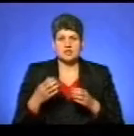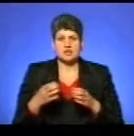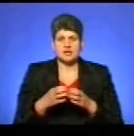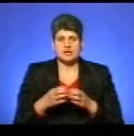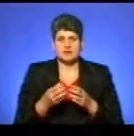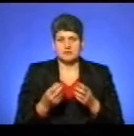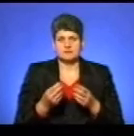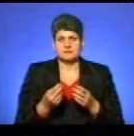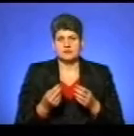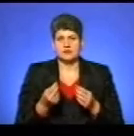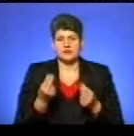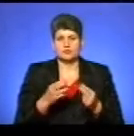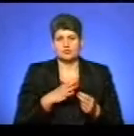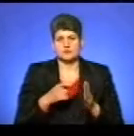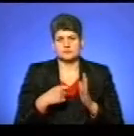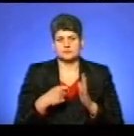наша знімальна група.